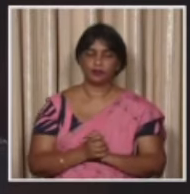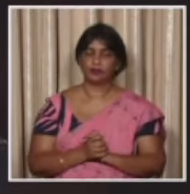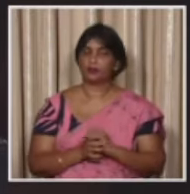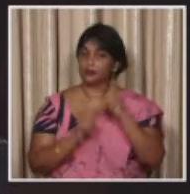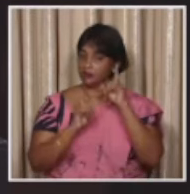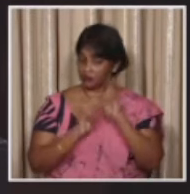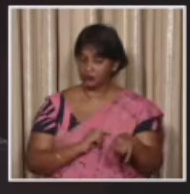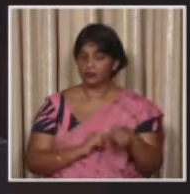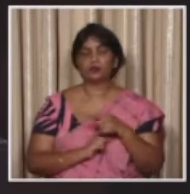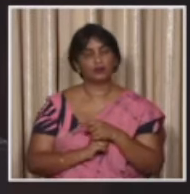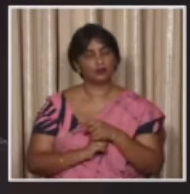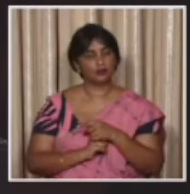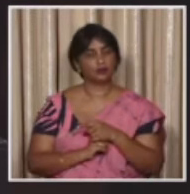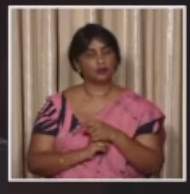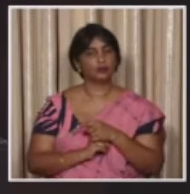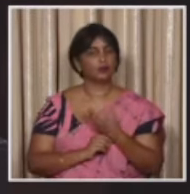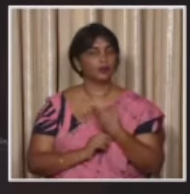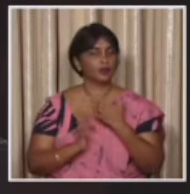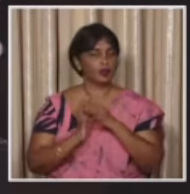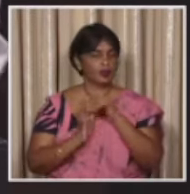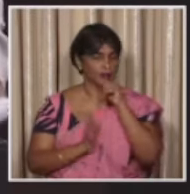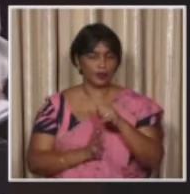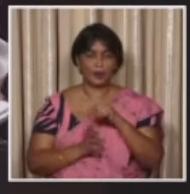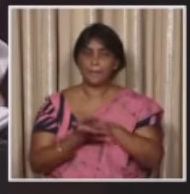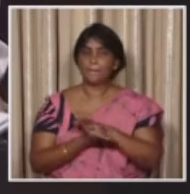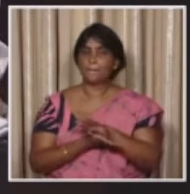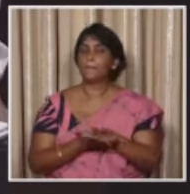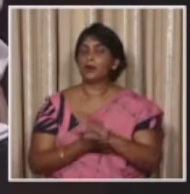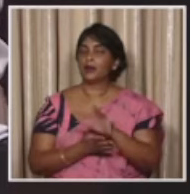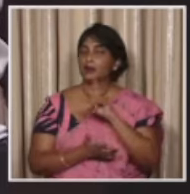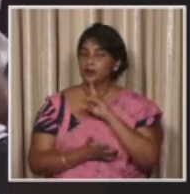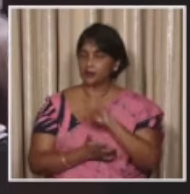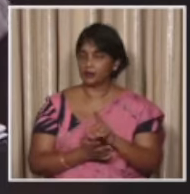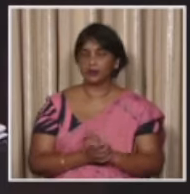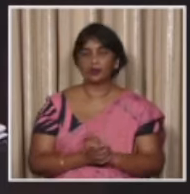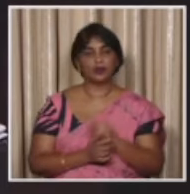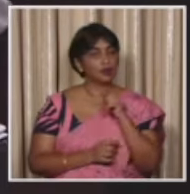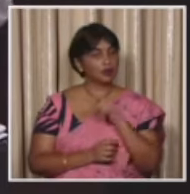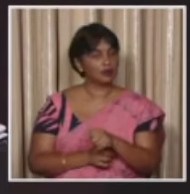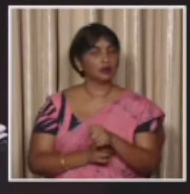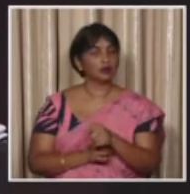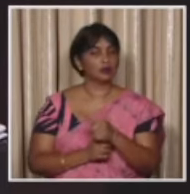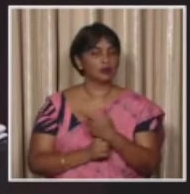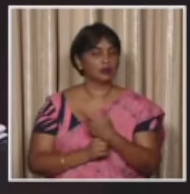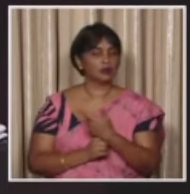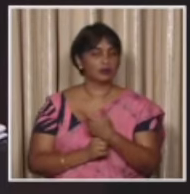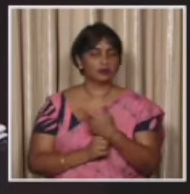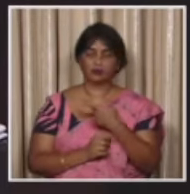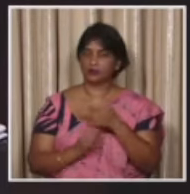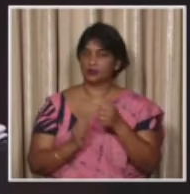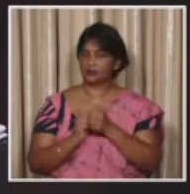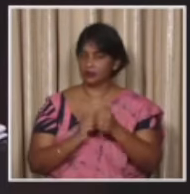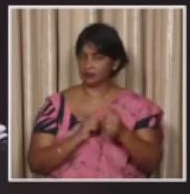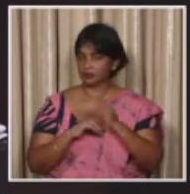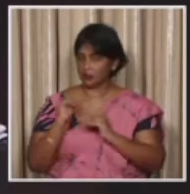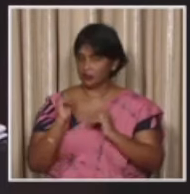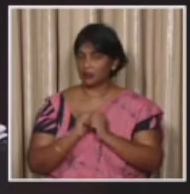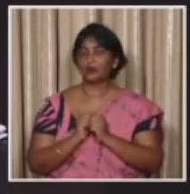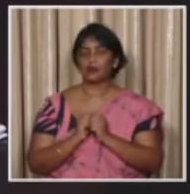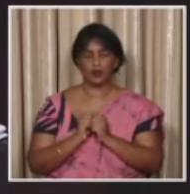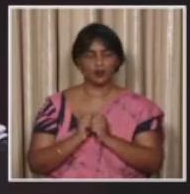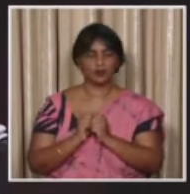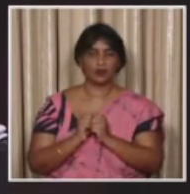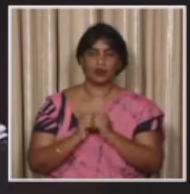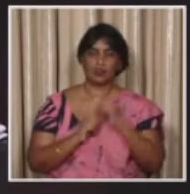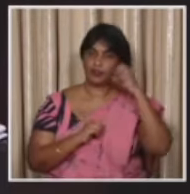වගේම අපි බොහොම පැහැදිලිව කියන්නට ඕන දැන් මේ පවර් සෙක්ටර් එක ලිබරලයිස්